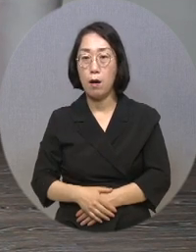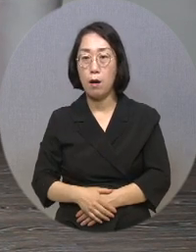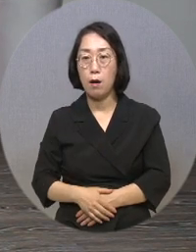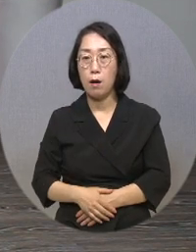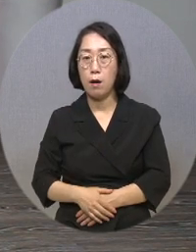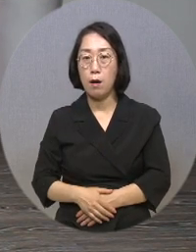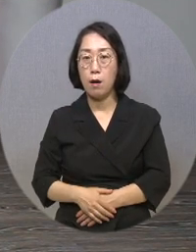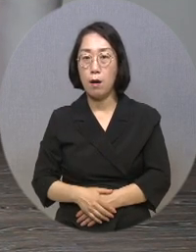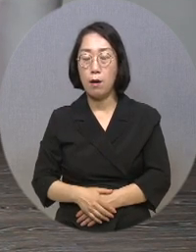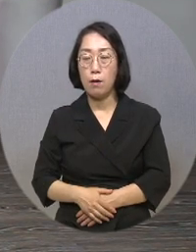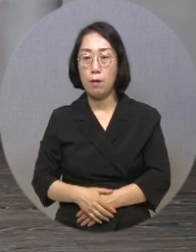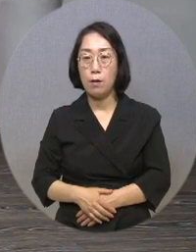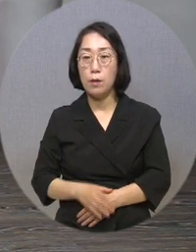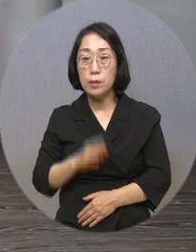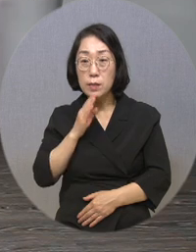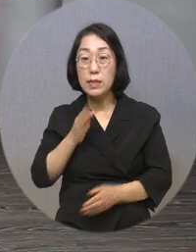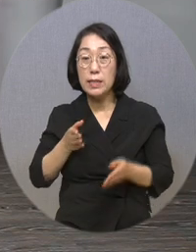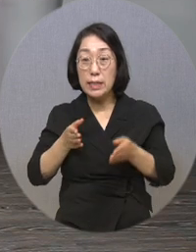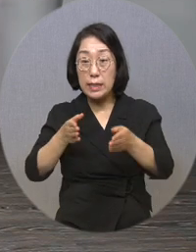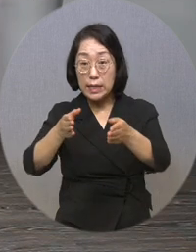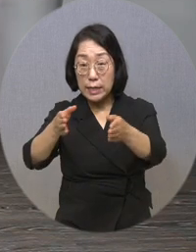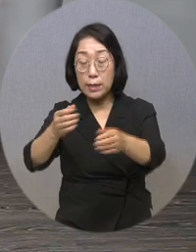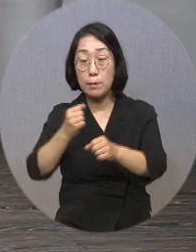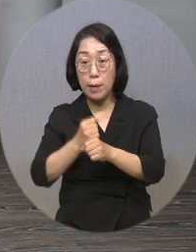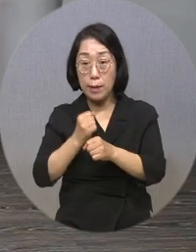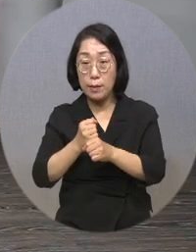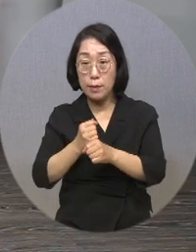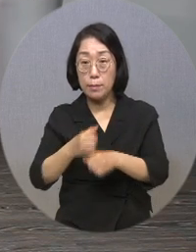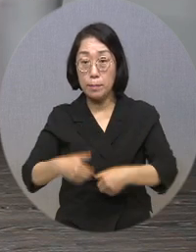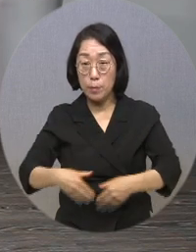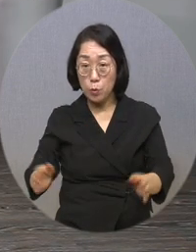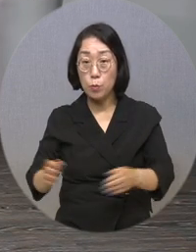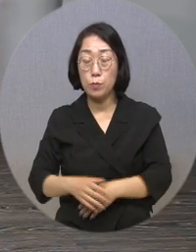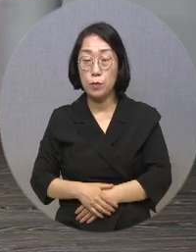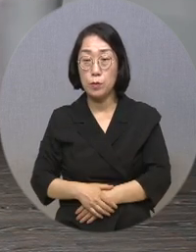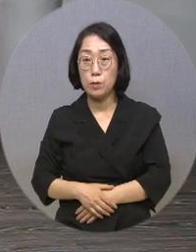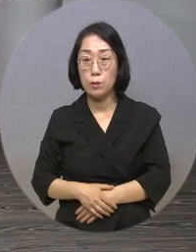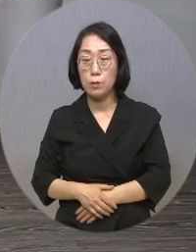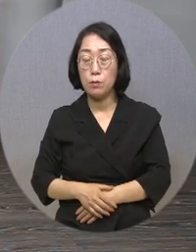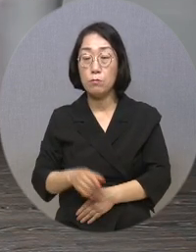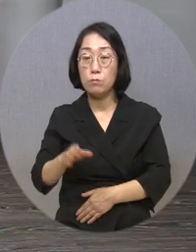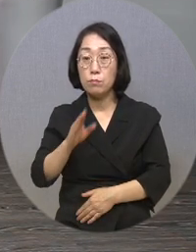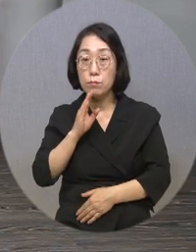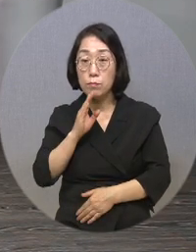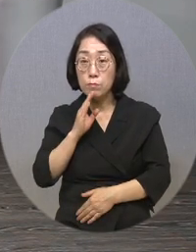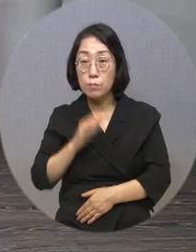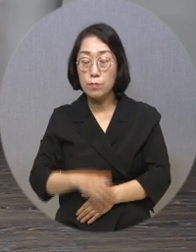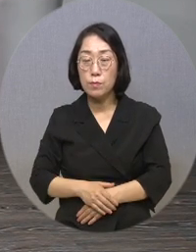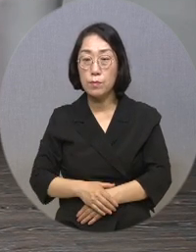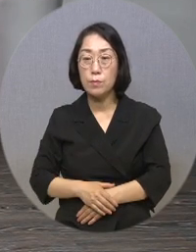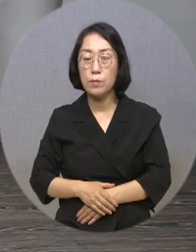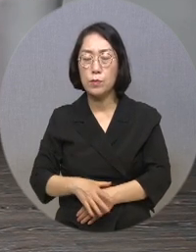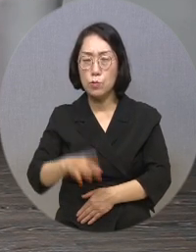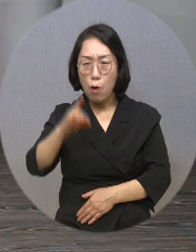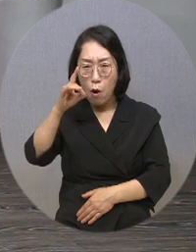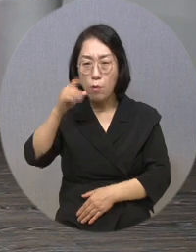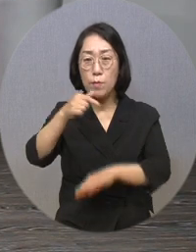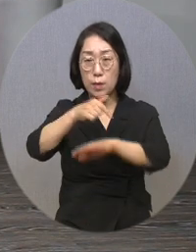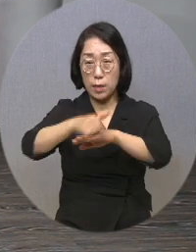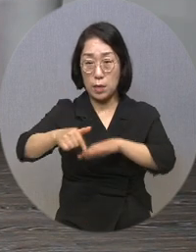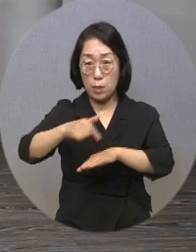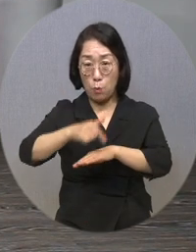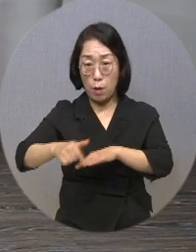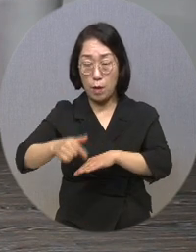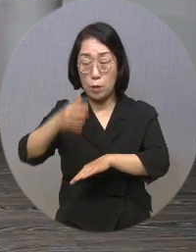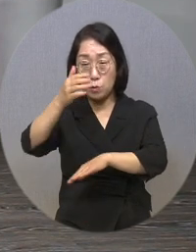도로를 만들고 할 필요 없이 보통 도로를 만들려고 하면요 계획 단계에서부터 실행 단계까지